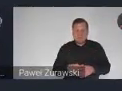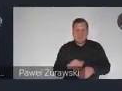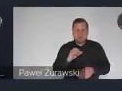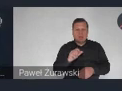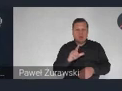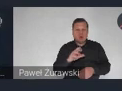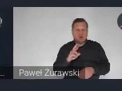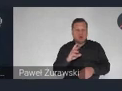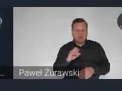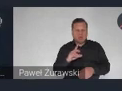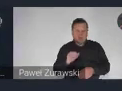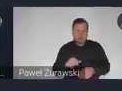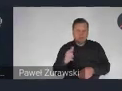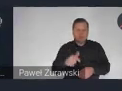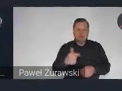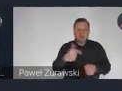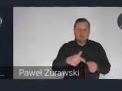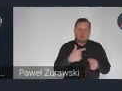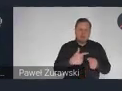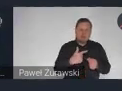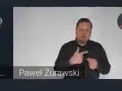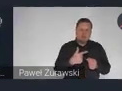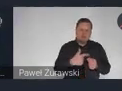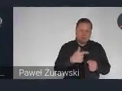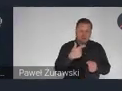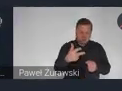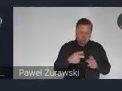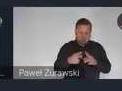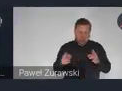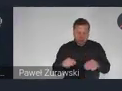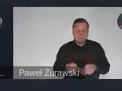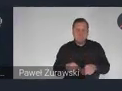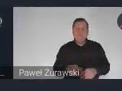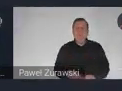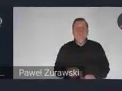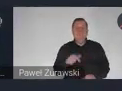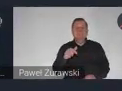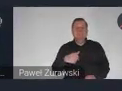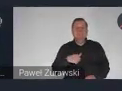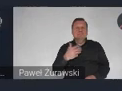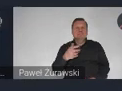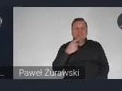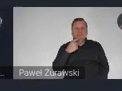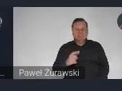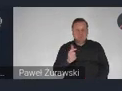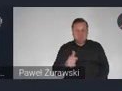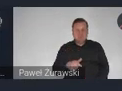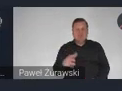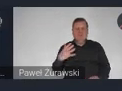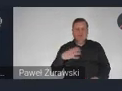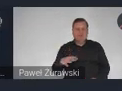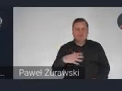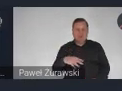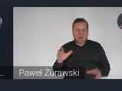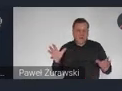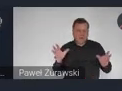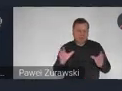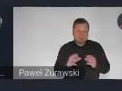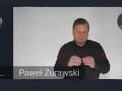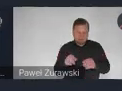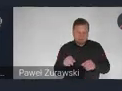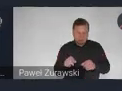przeznaczoną na edycję 2023 Należy podkreślić że łączna wartość wzrosła w